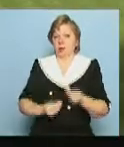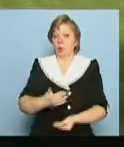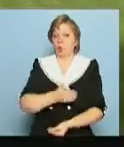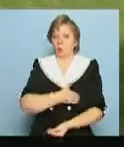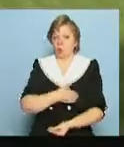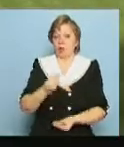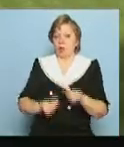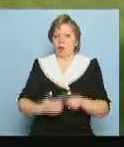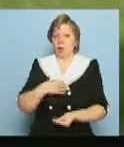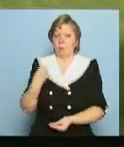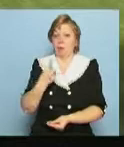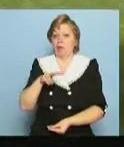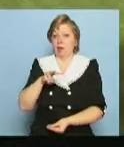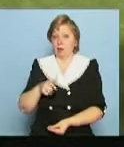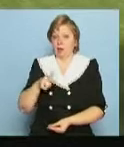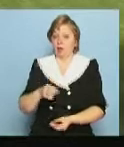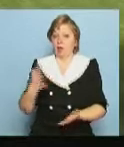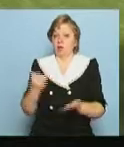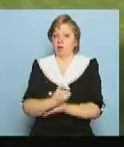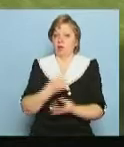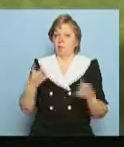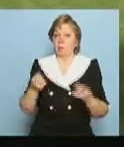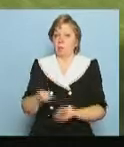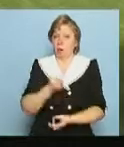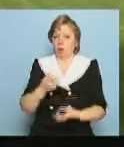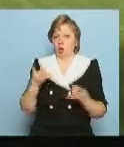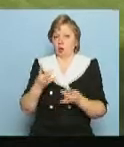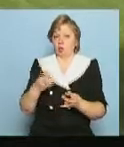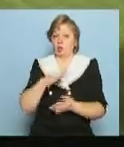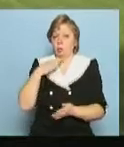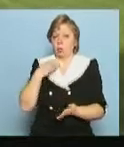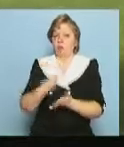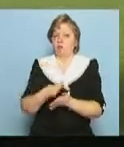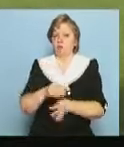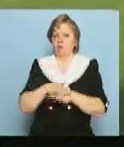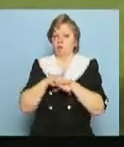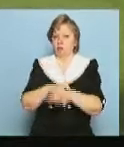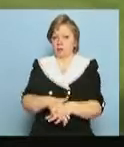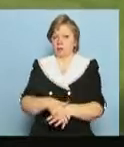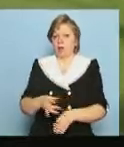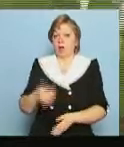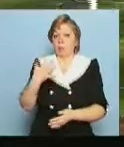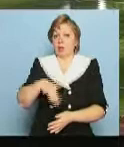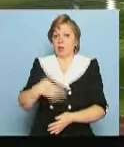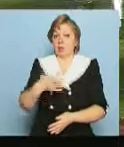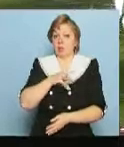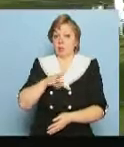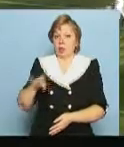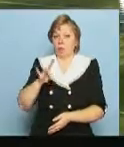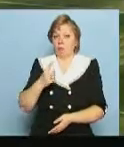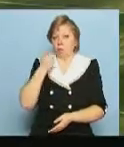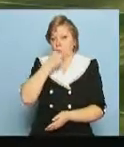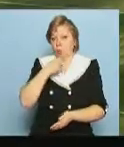играть в первой лиге, а для этого выигрывать мало. Нужен кошелек побольше. Сегодня финансирование клуба обходится республике в 55 миллионов рублей.